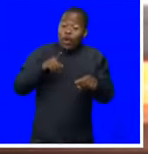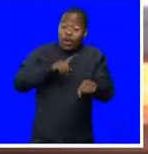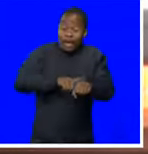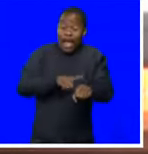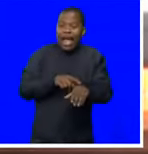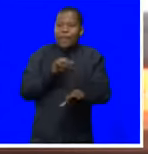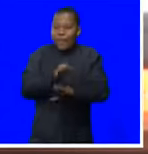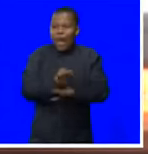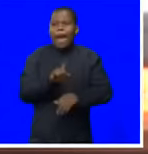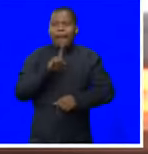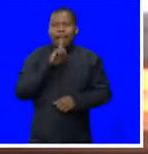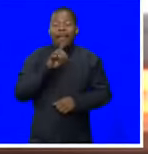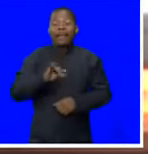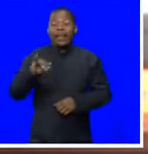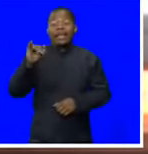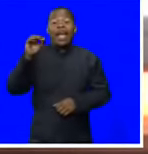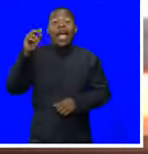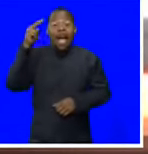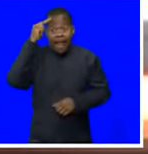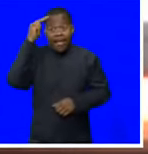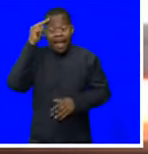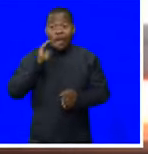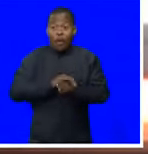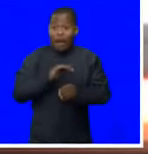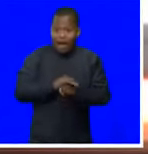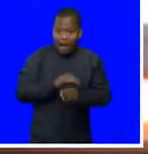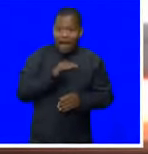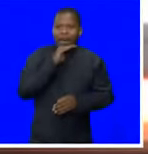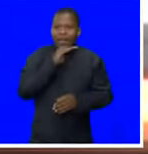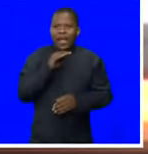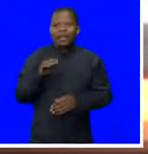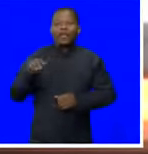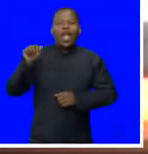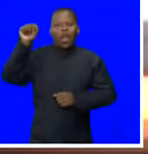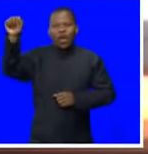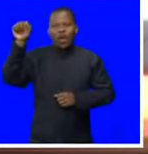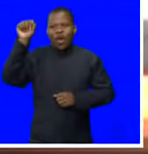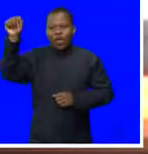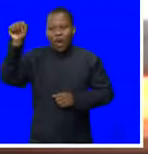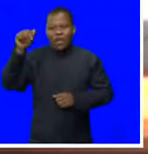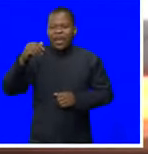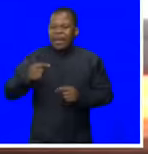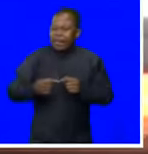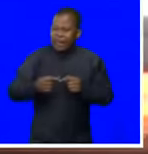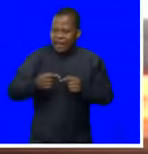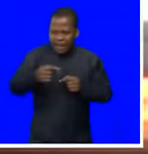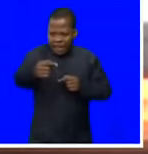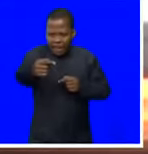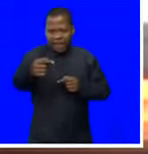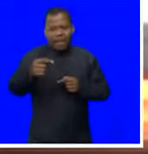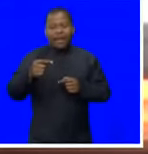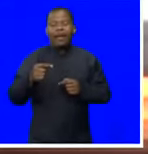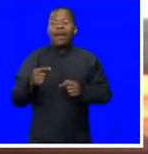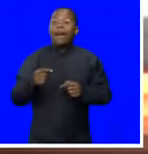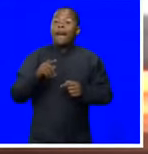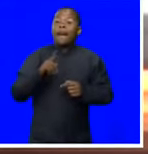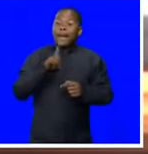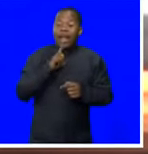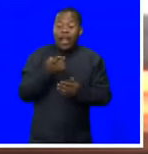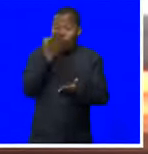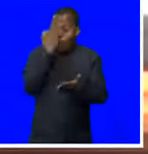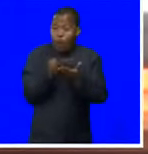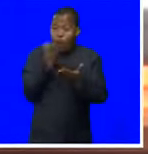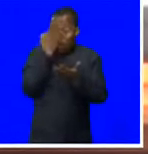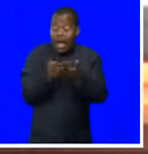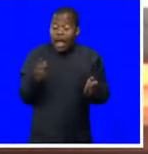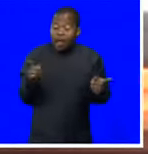Abangakuphambanisi le tindlu bese ungathi lok full-time ngilokutoyitoya, lok part-time ngilokufunza. It's not that